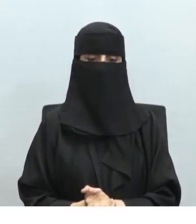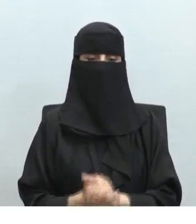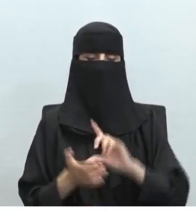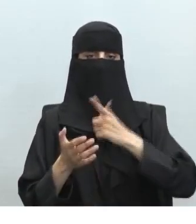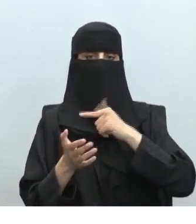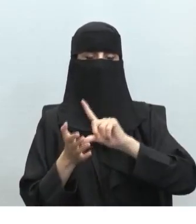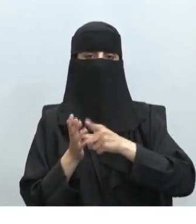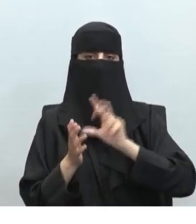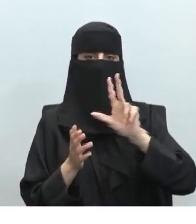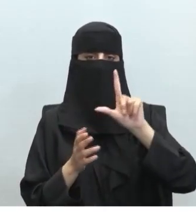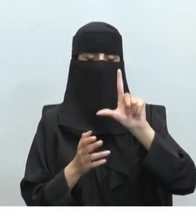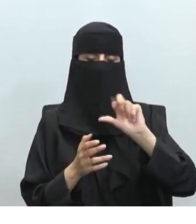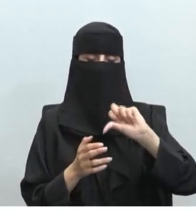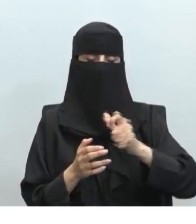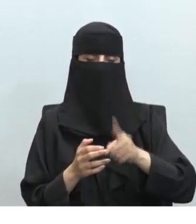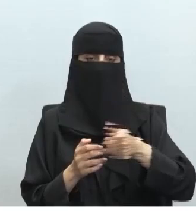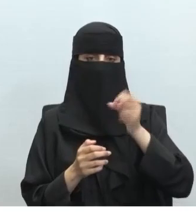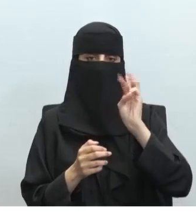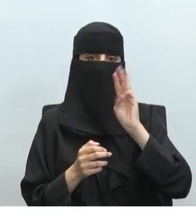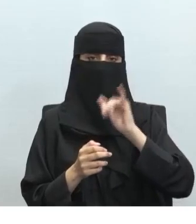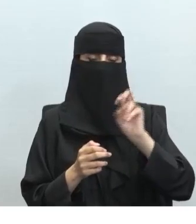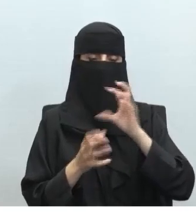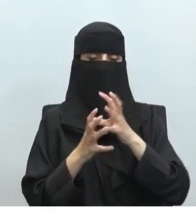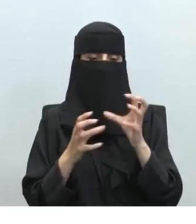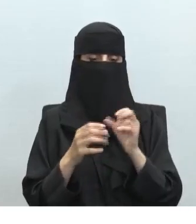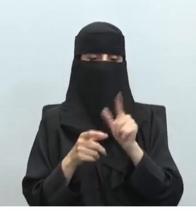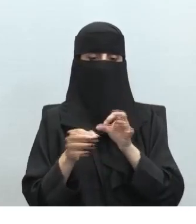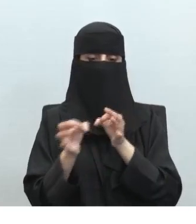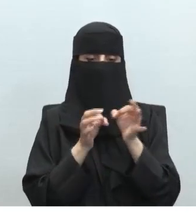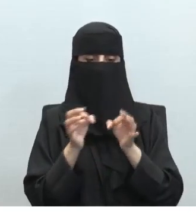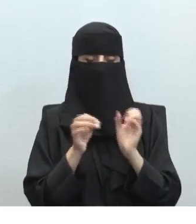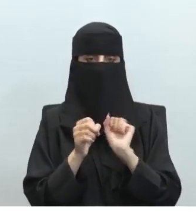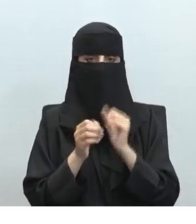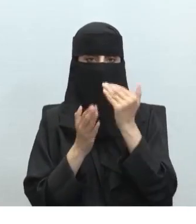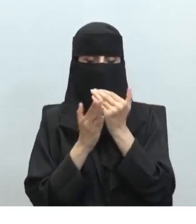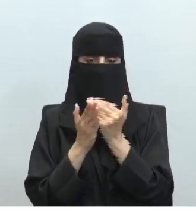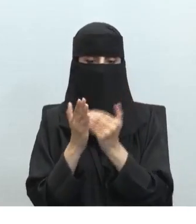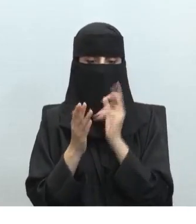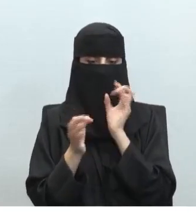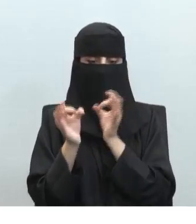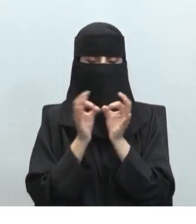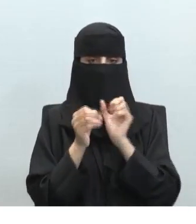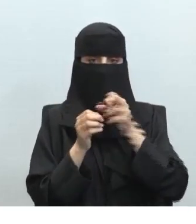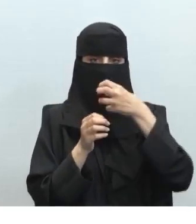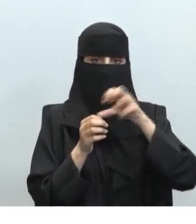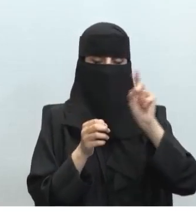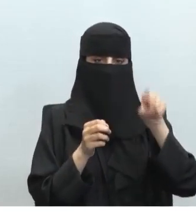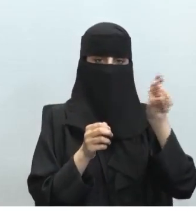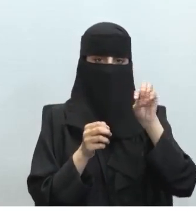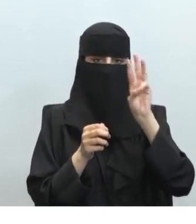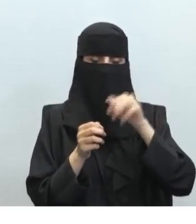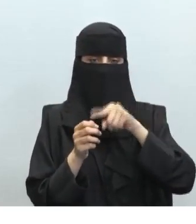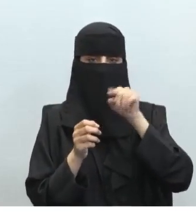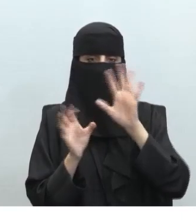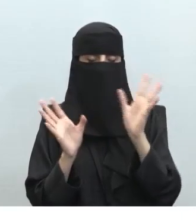التاليه ايضا تحدثنا في هذا الفصل عن الهندسه الوراثيه وذكرنا بان تقنيه تتضمن التحكم في جزيه دي ان لاحد